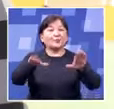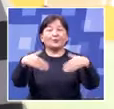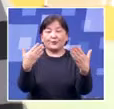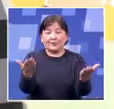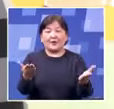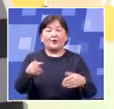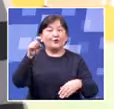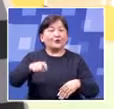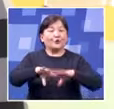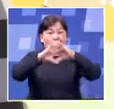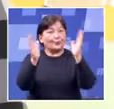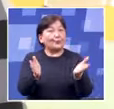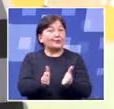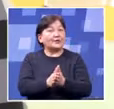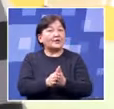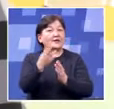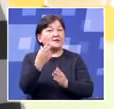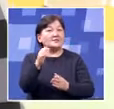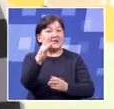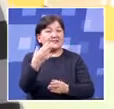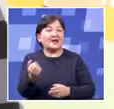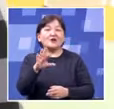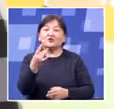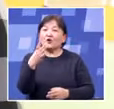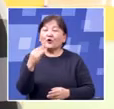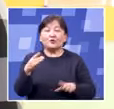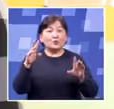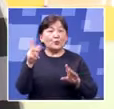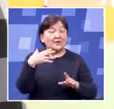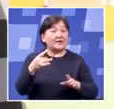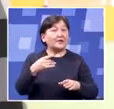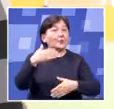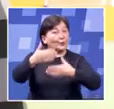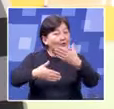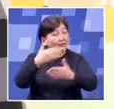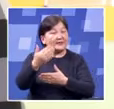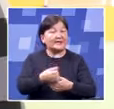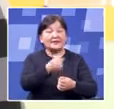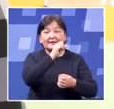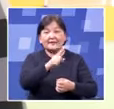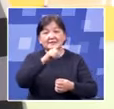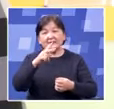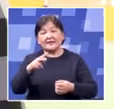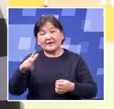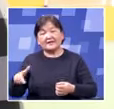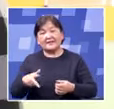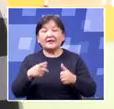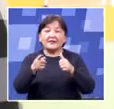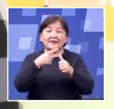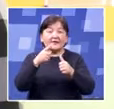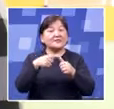Сайн байцгаана уу хүүхдүүдээ. Өнөөдөр бүгдээрээ царцаа шоргоолц хоёр үлгэрийн үйл явдлын дистараллыг